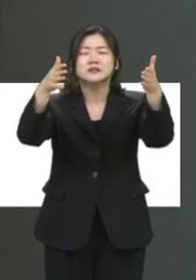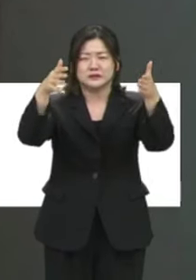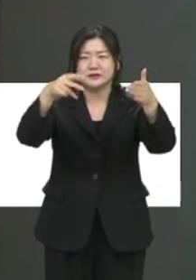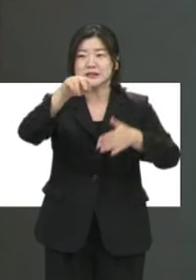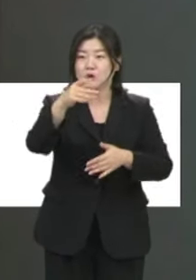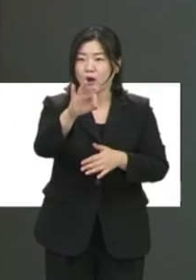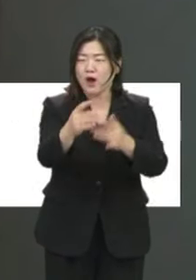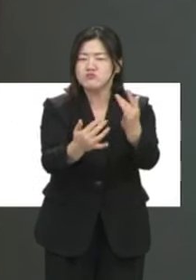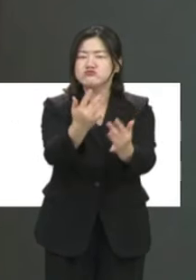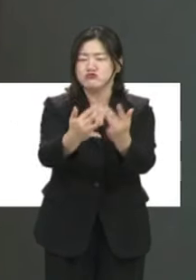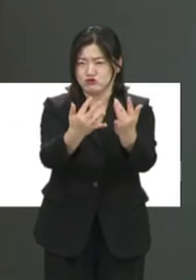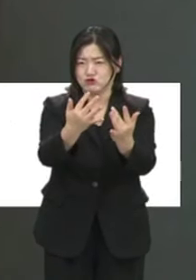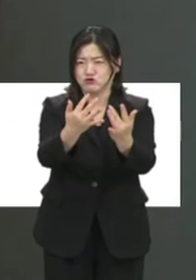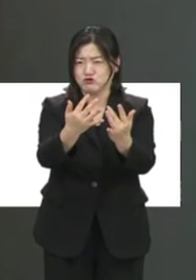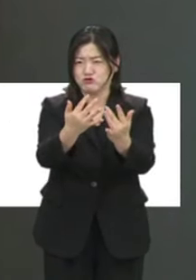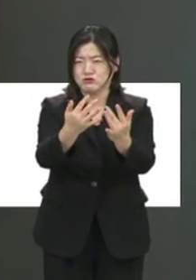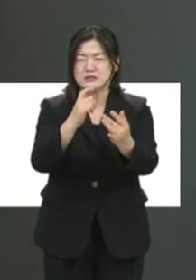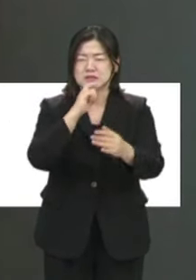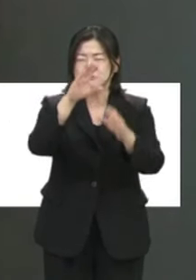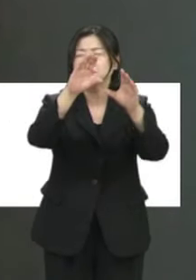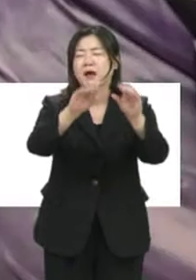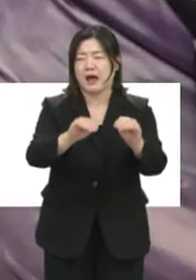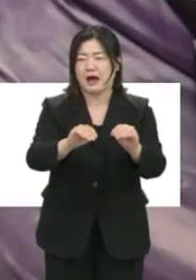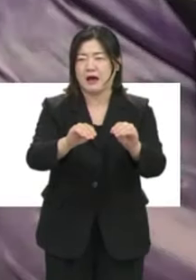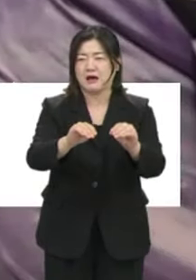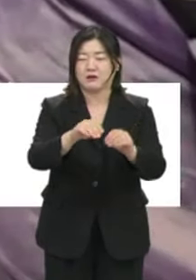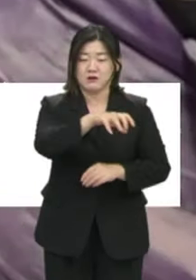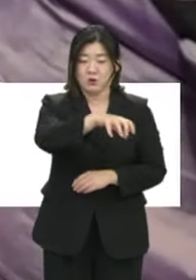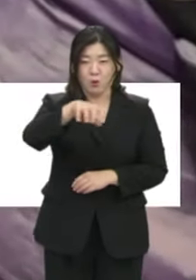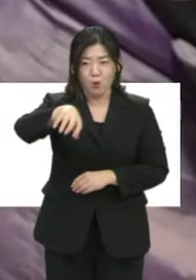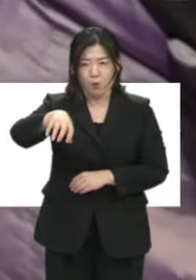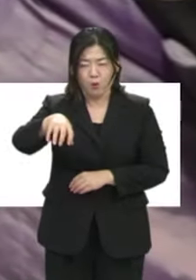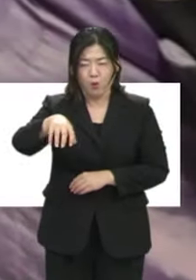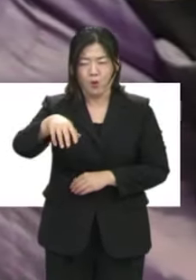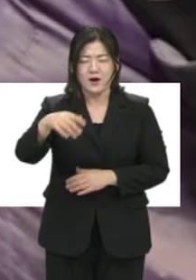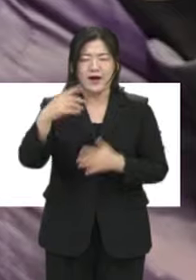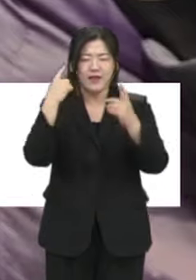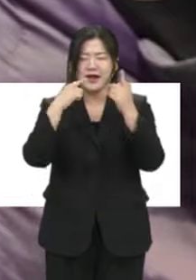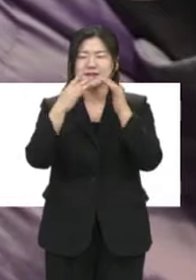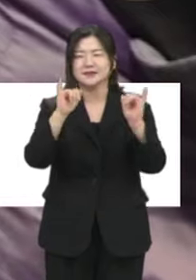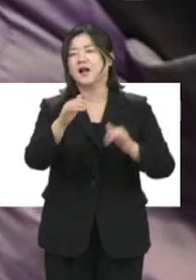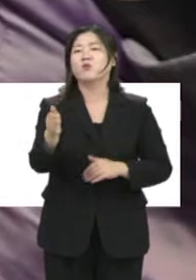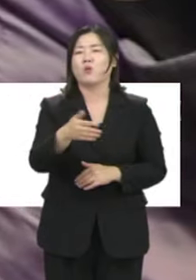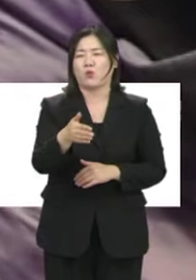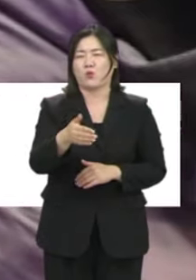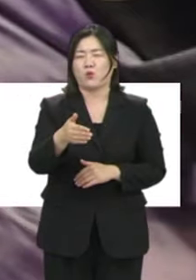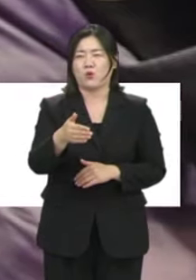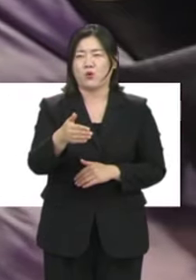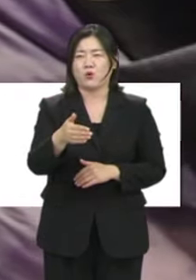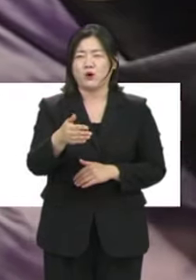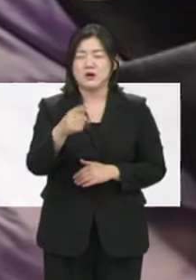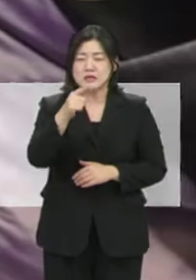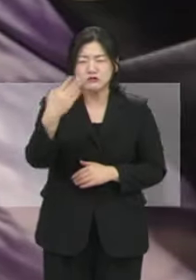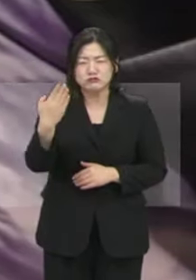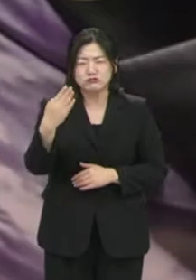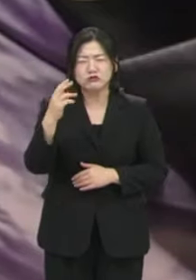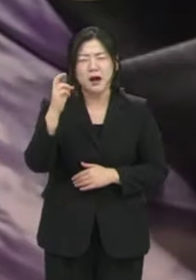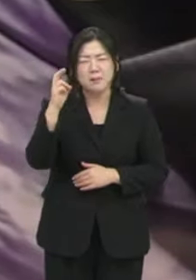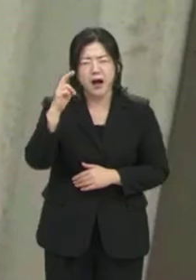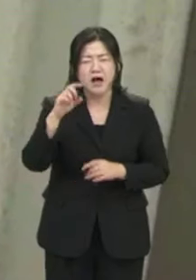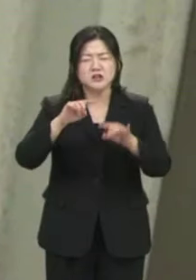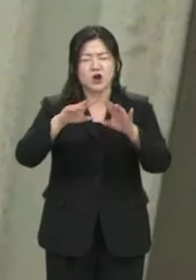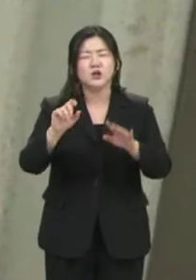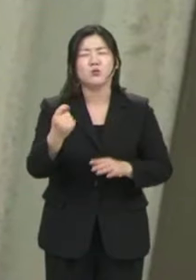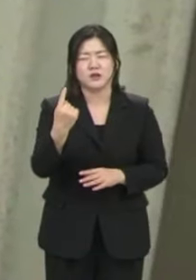그래도 실외기에서 불이나 10여분 만에 꺼졌습니다 두 사고 모두 다친 사람은 없었으며 소방당국은